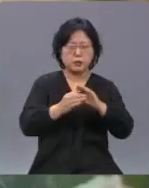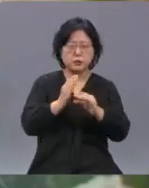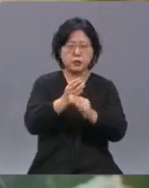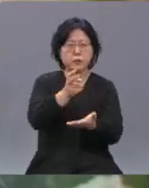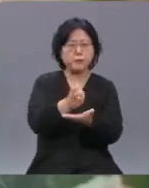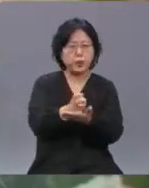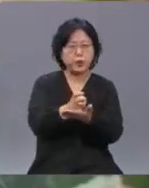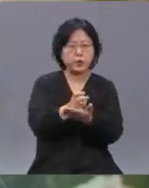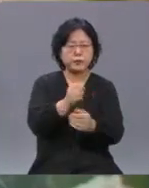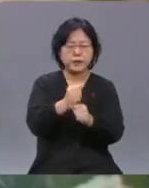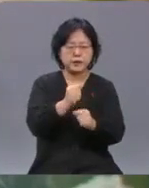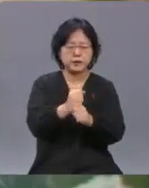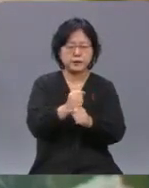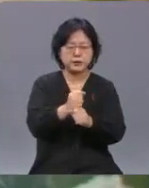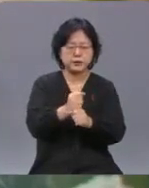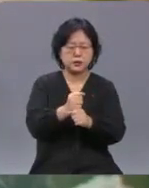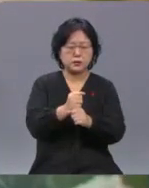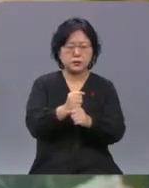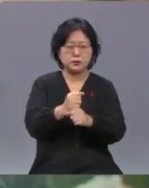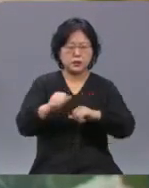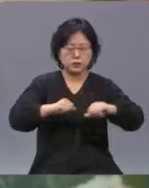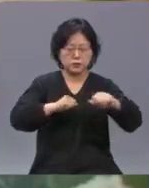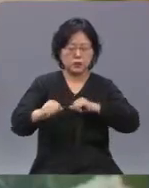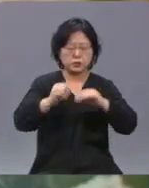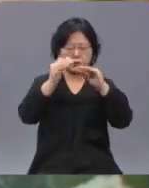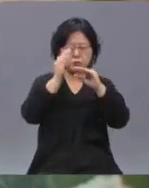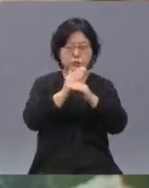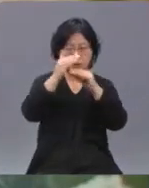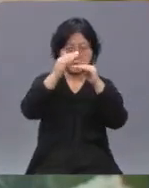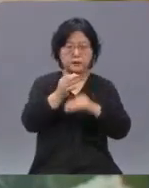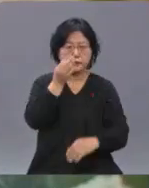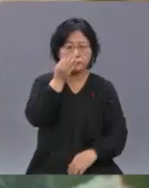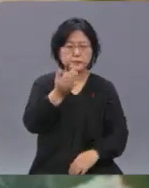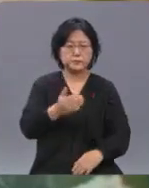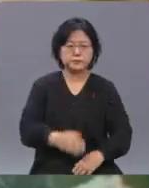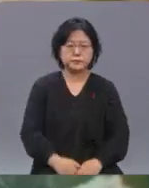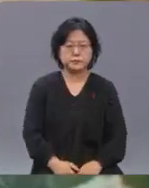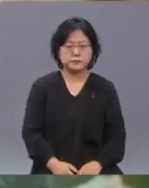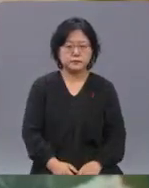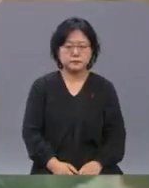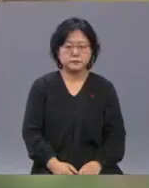제도화하려는 움직임도 일고 있습니다 백미선 기자입니다